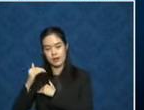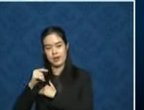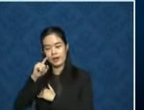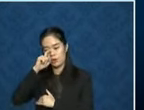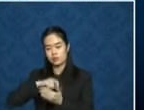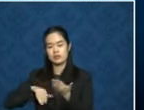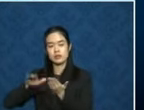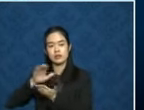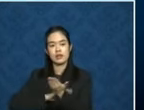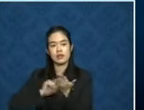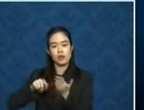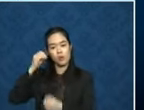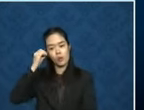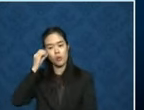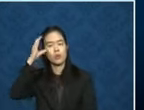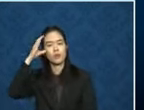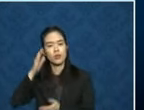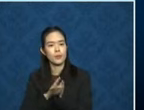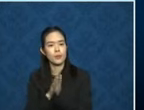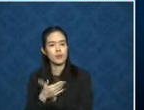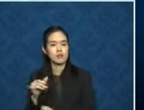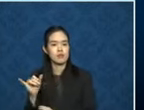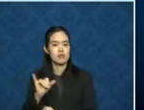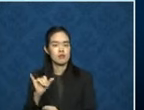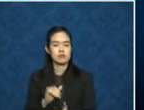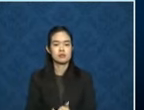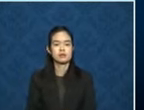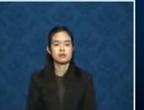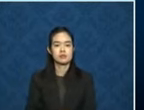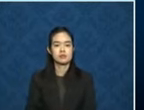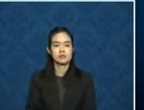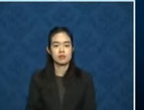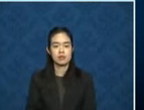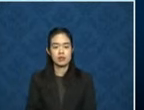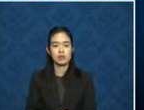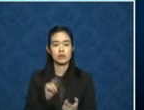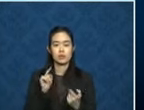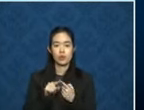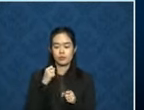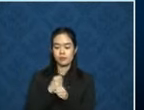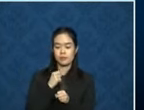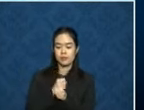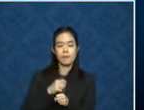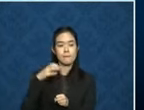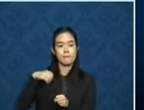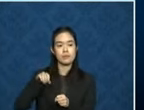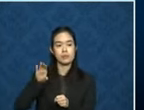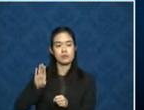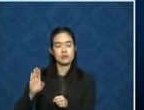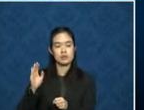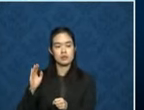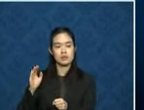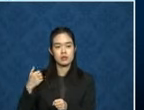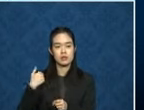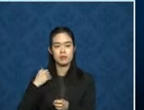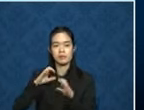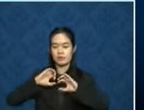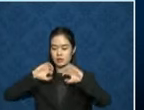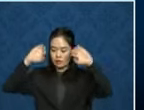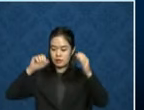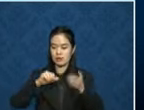ภูมิปัญญาในประเทศนี้มาใช้ในทาง AI เองนะครับขณะเดียวกันนอกเหนือจากภาคธุรกิจนะครับการนำ AI มาปรับใช้กับหน่วยงานทางราชการ